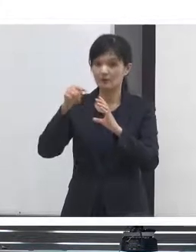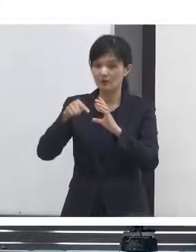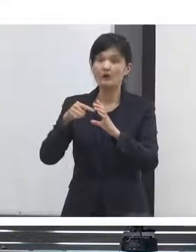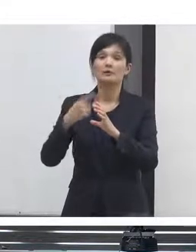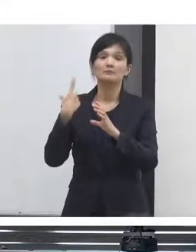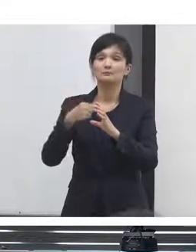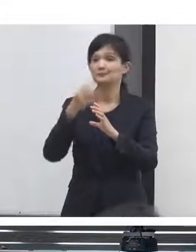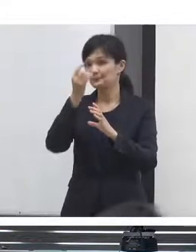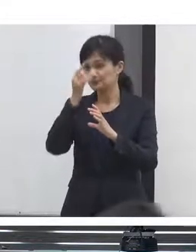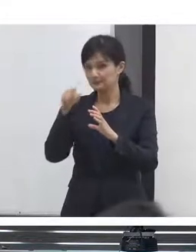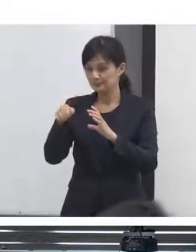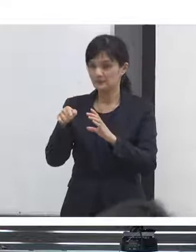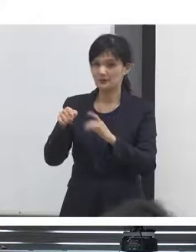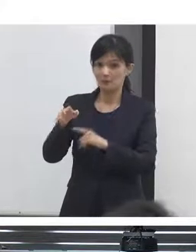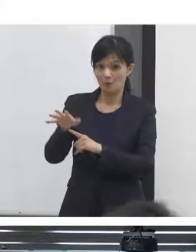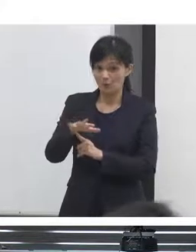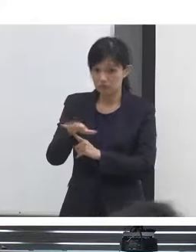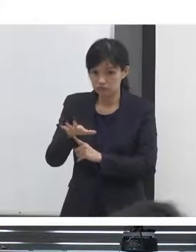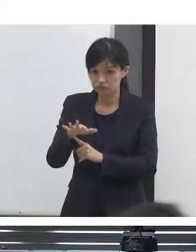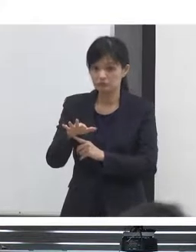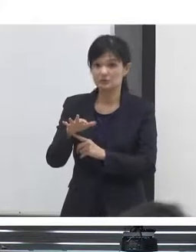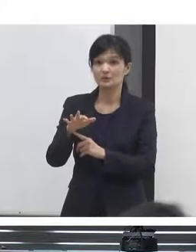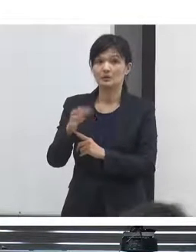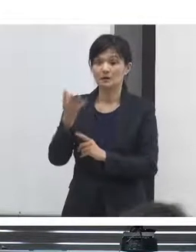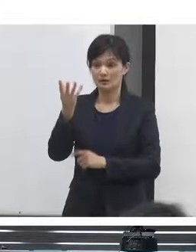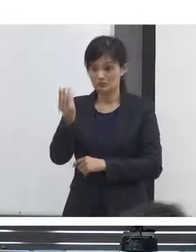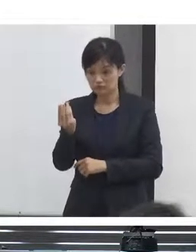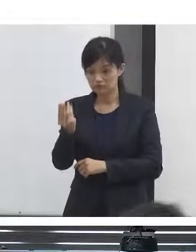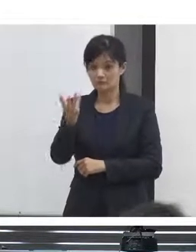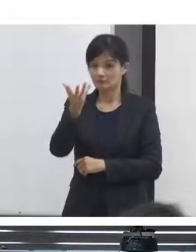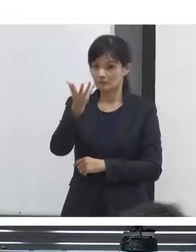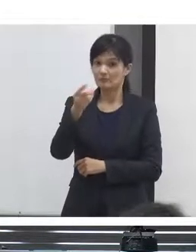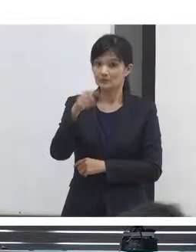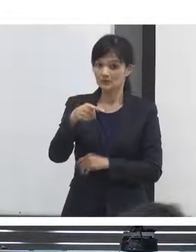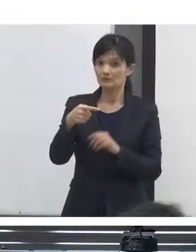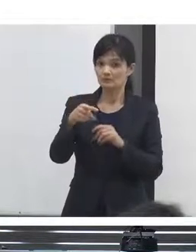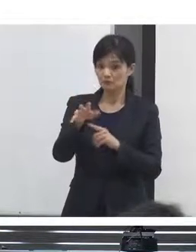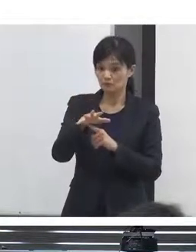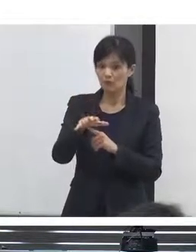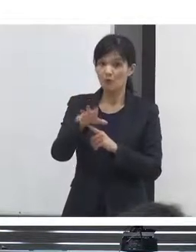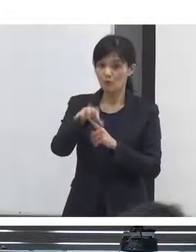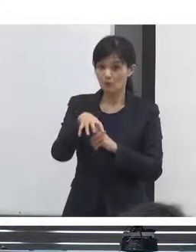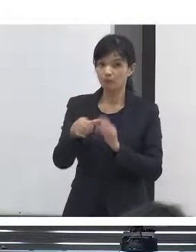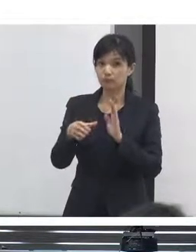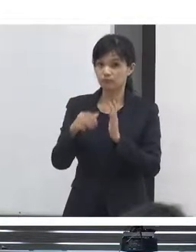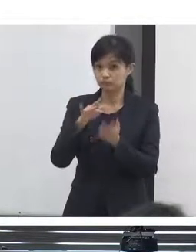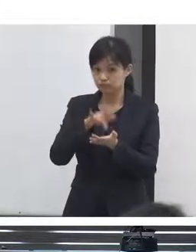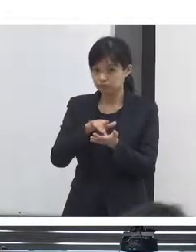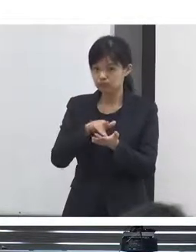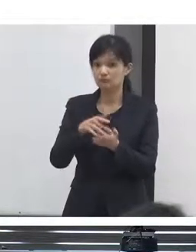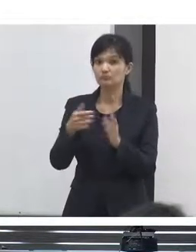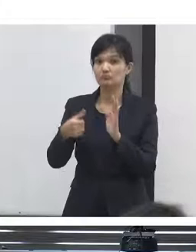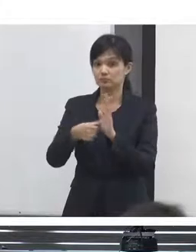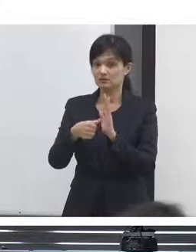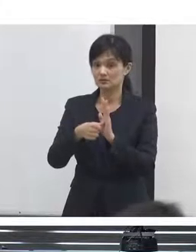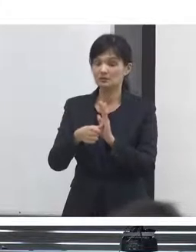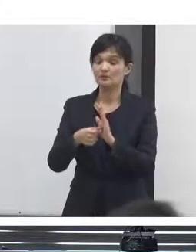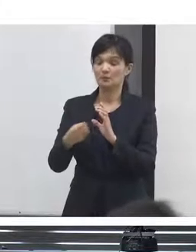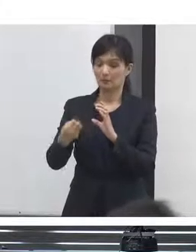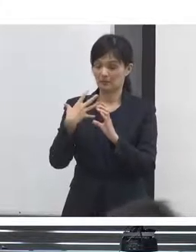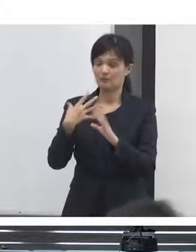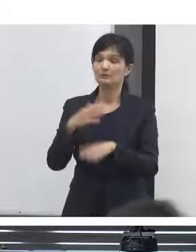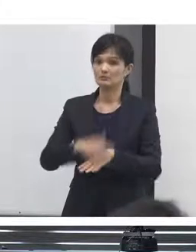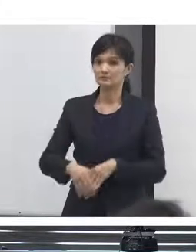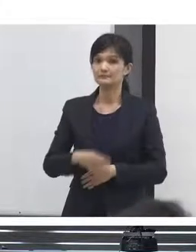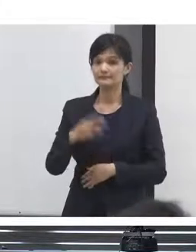是这个农药的剂量跟这个农药哦。那这个农药呢的真实的描述呢，事实上在另外开放